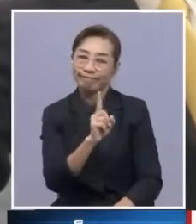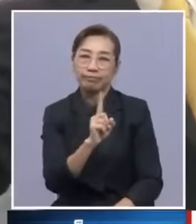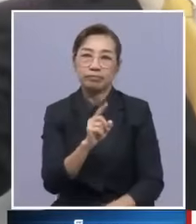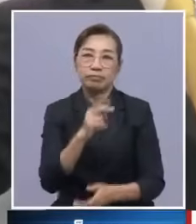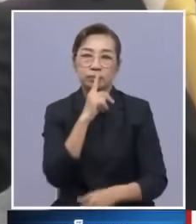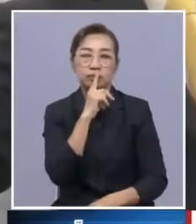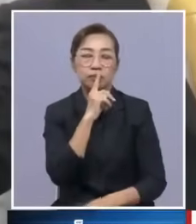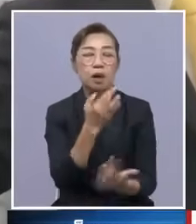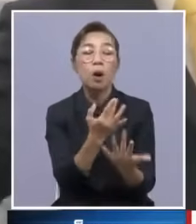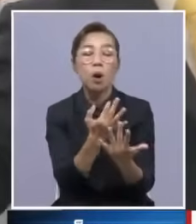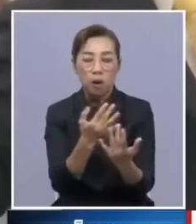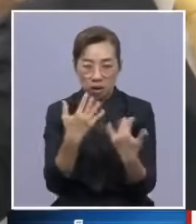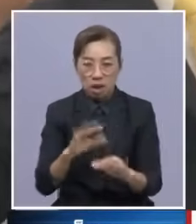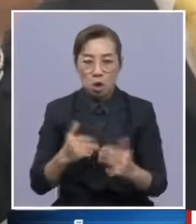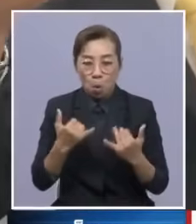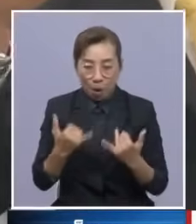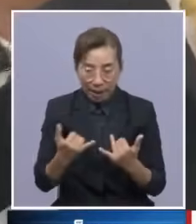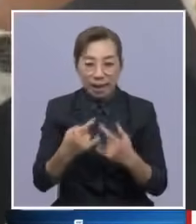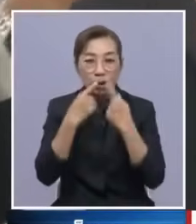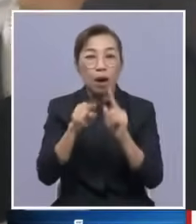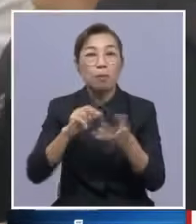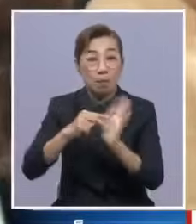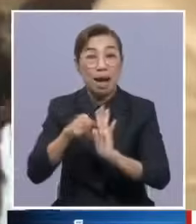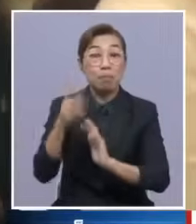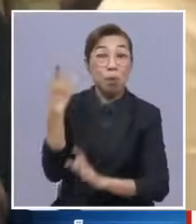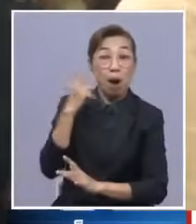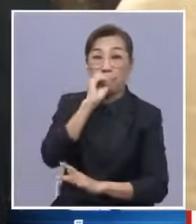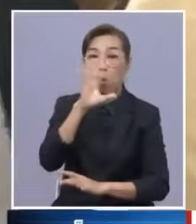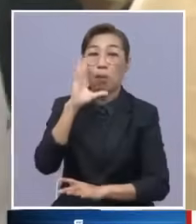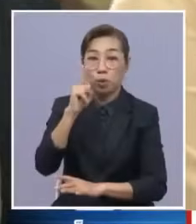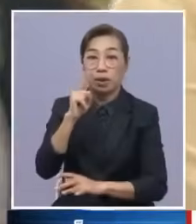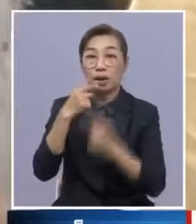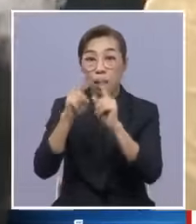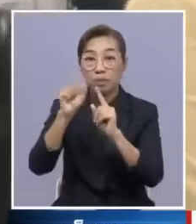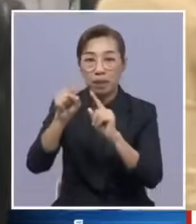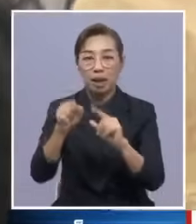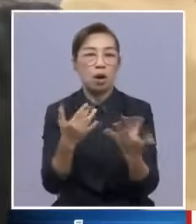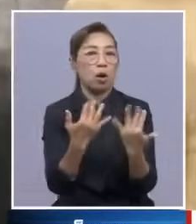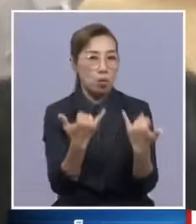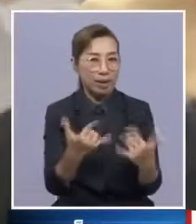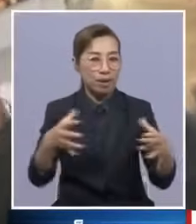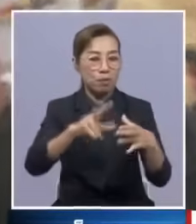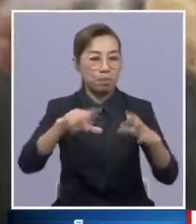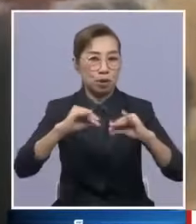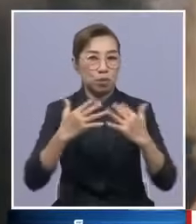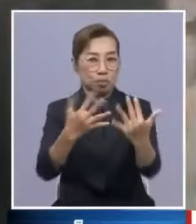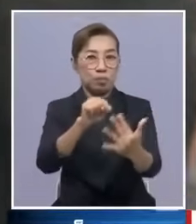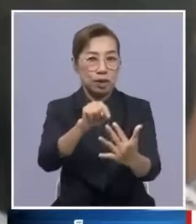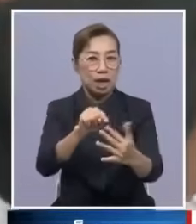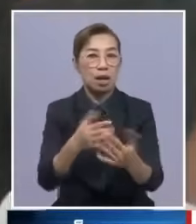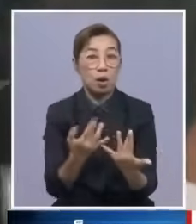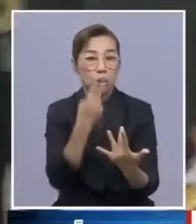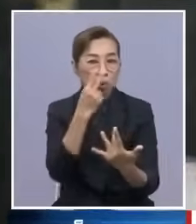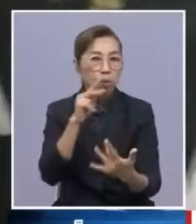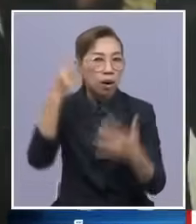แล้วก็บอกว่า เดี๋ยวจะให้สัมภาษณ์ในวันนี้ก็คือจับตาที่งานสัมมนาของพรรคเพื่อไทยเนี่ยนะคะขณะเดียวกันคุณผู้ชมค